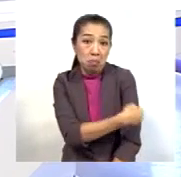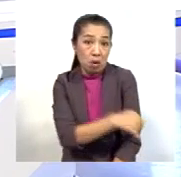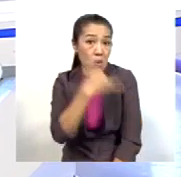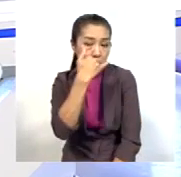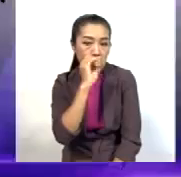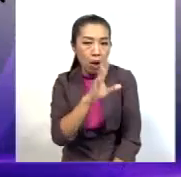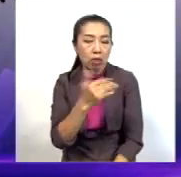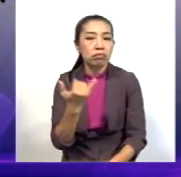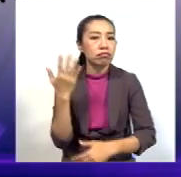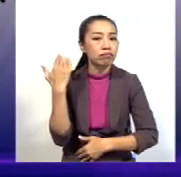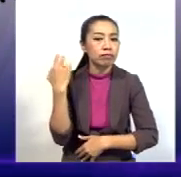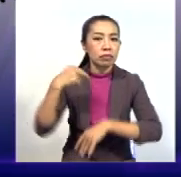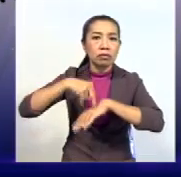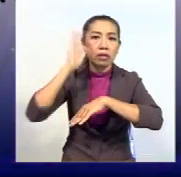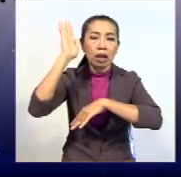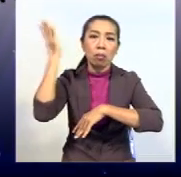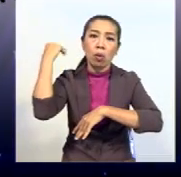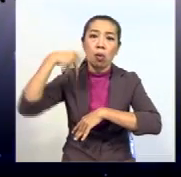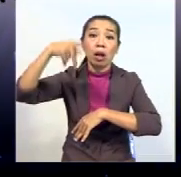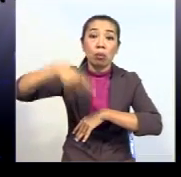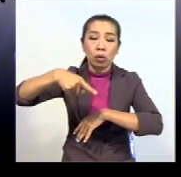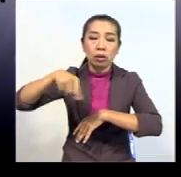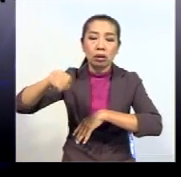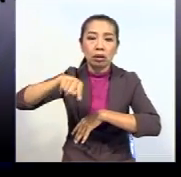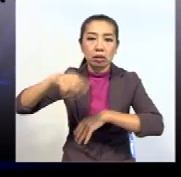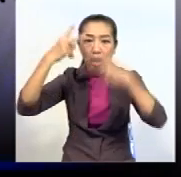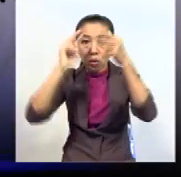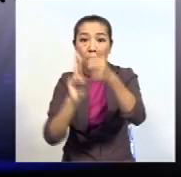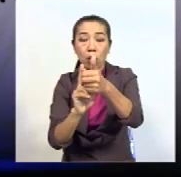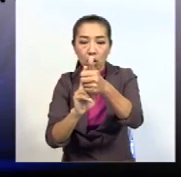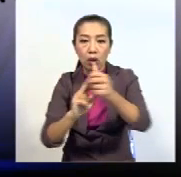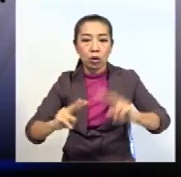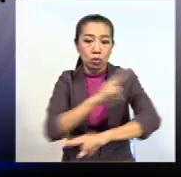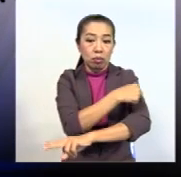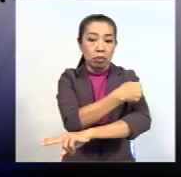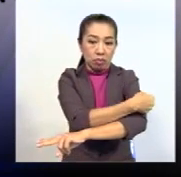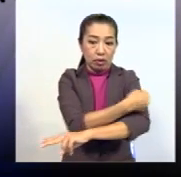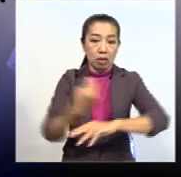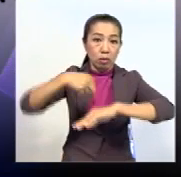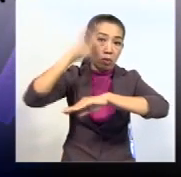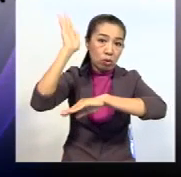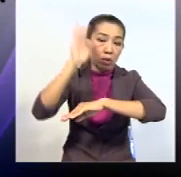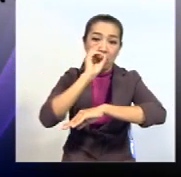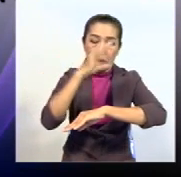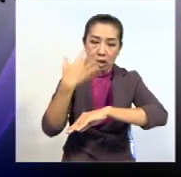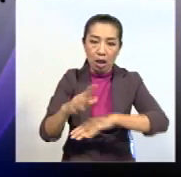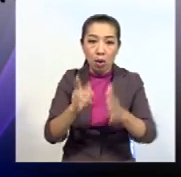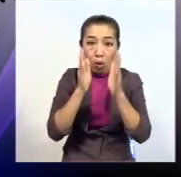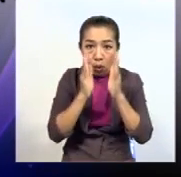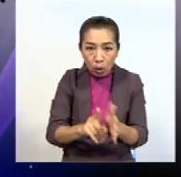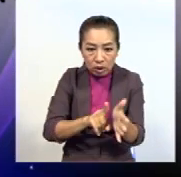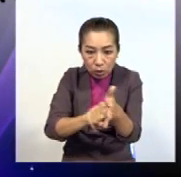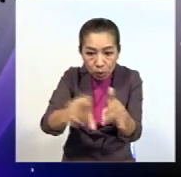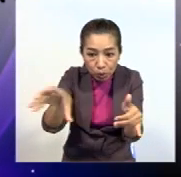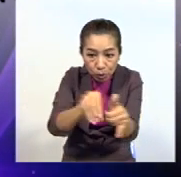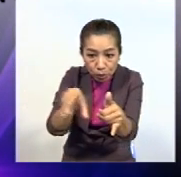ดจากการแถลงเมื่อวันพุธที่ผ่านมาโดยท่านรองนายกรัฐมนตรีและรัฐมนตรีว่าการกระทรวงสาธารณสุขนะครับเราพบผู้ป่วย